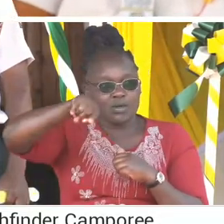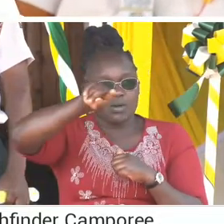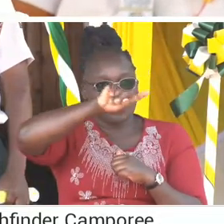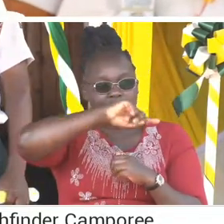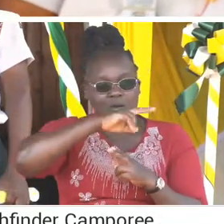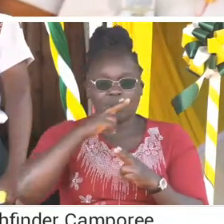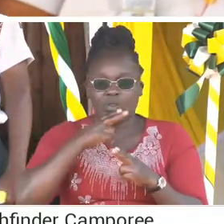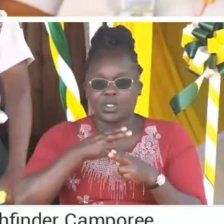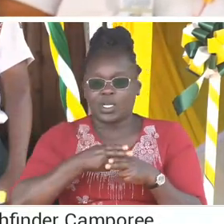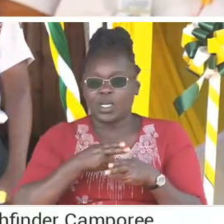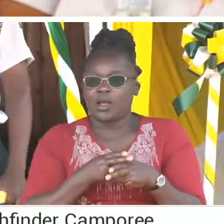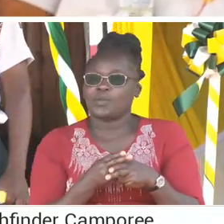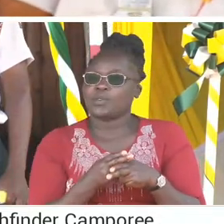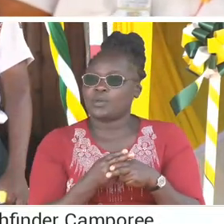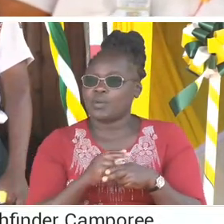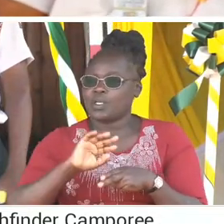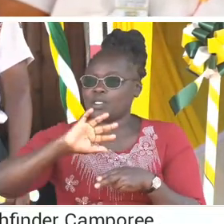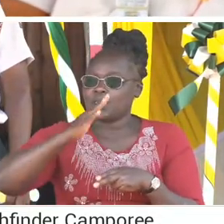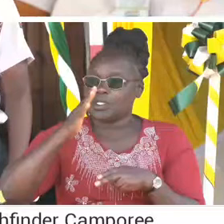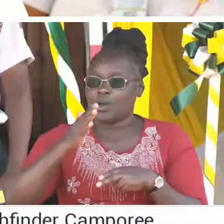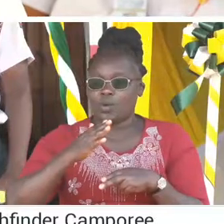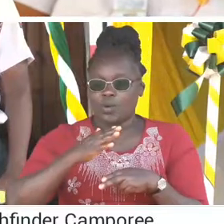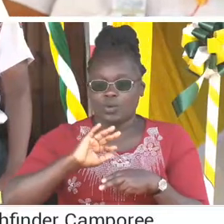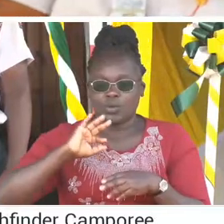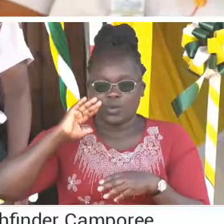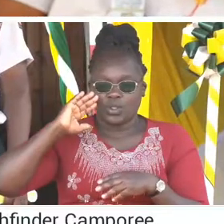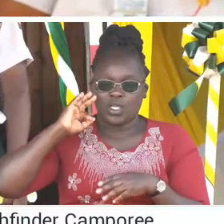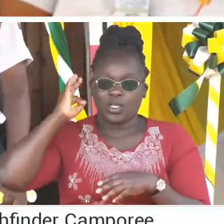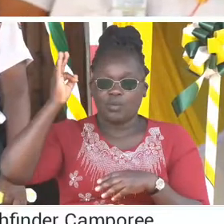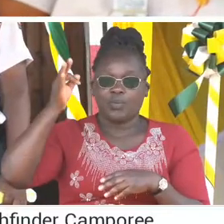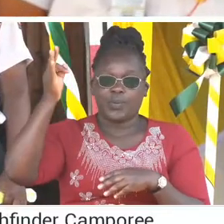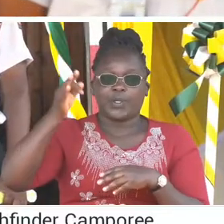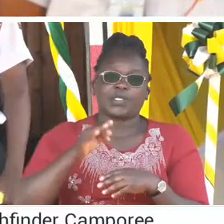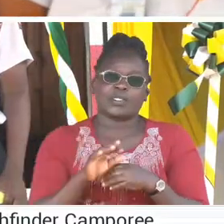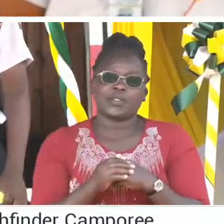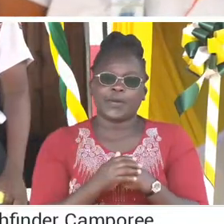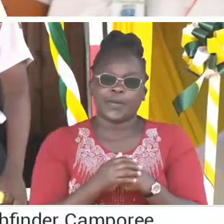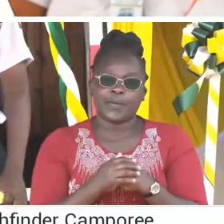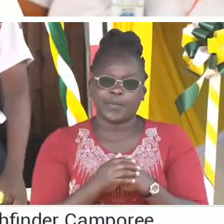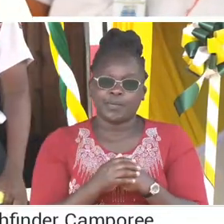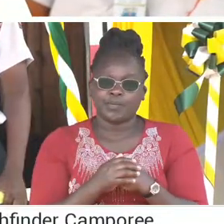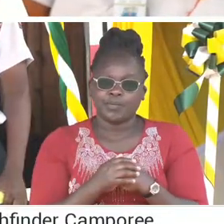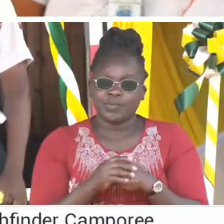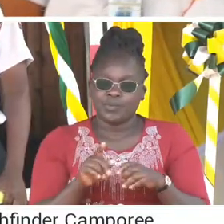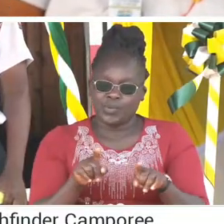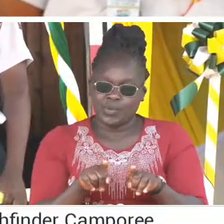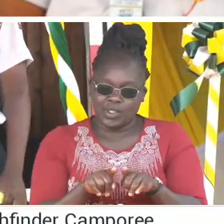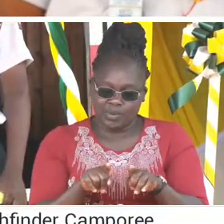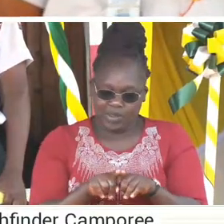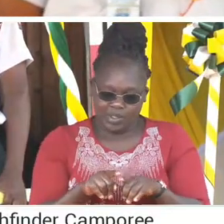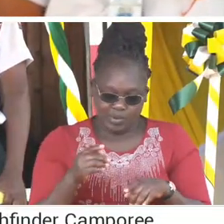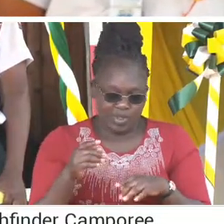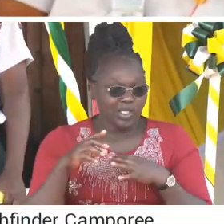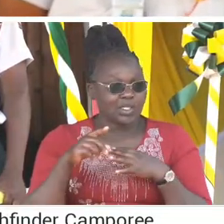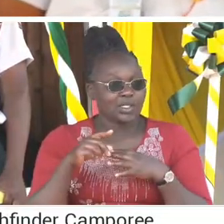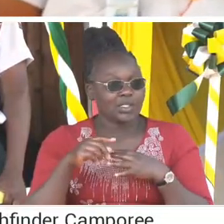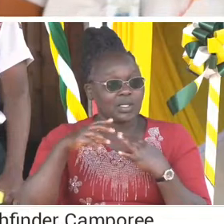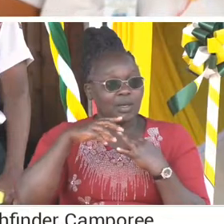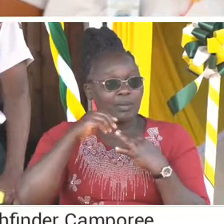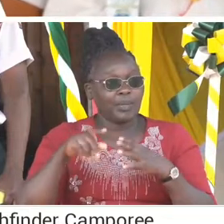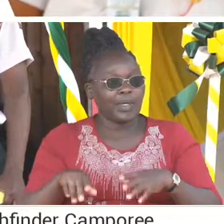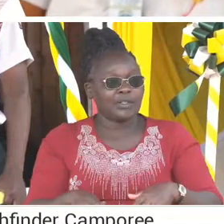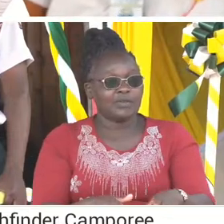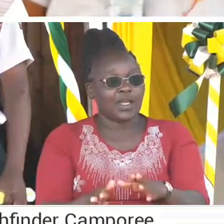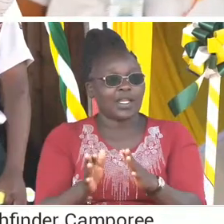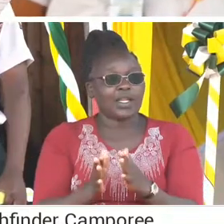utaratibu wakieneza injili. Kwa upande mwingine ni kuwa watafuta njia walioteuliwa